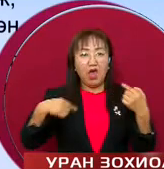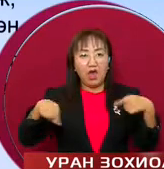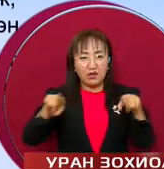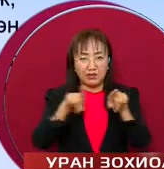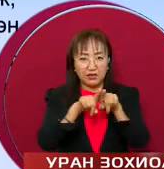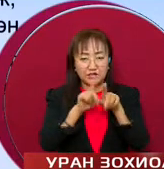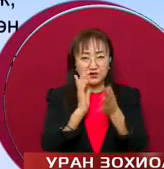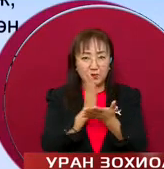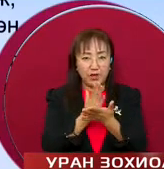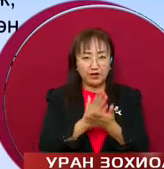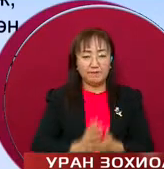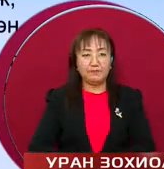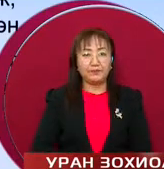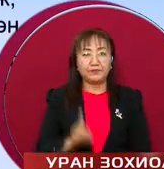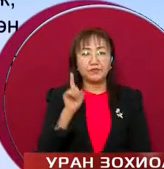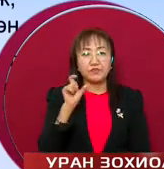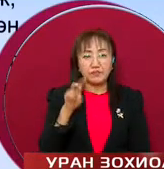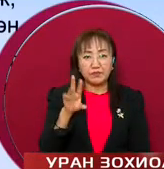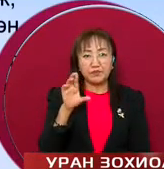Харагдах байдал хэлбрээр нь адилтгч байна.